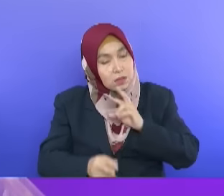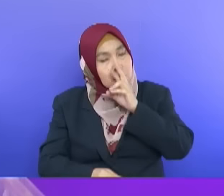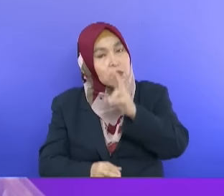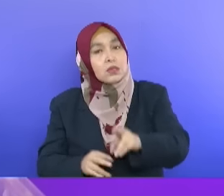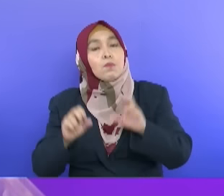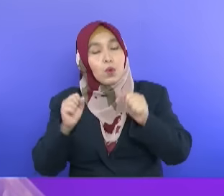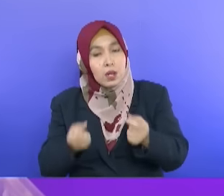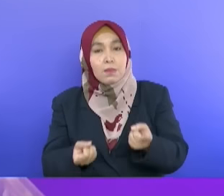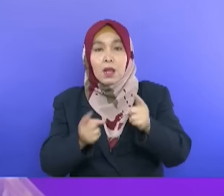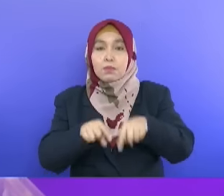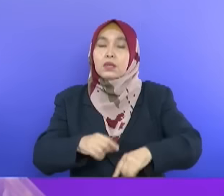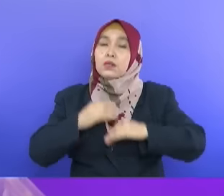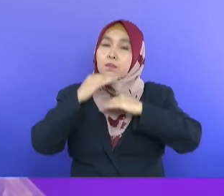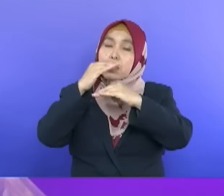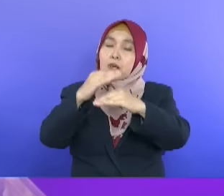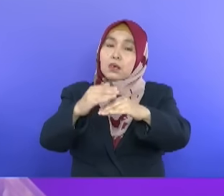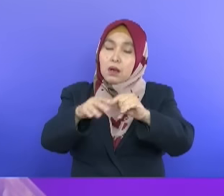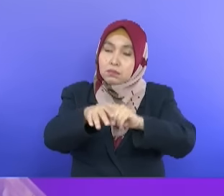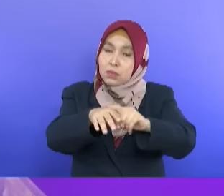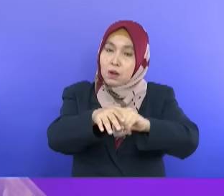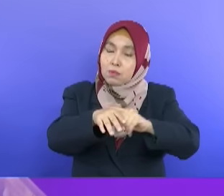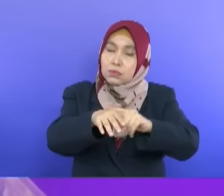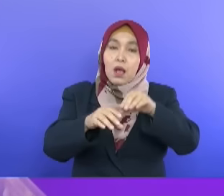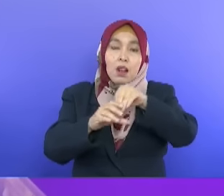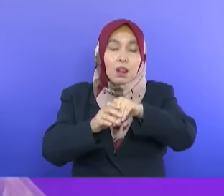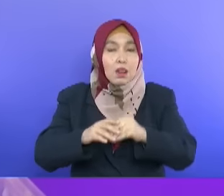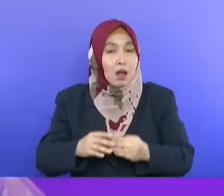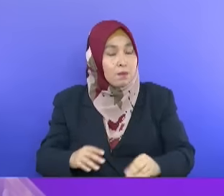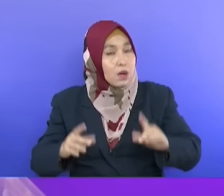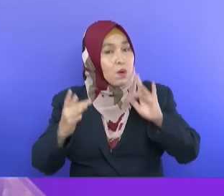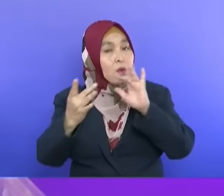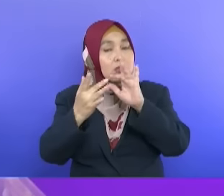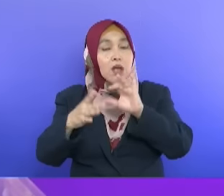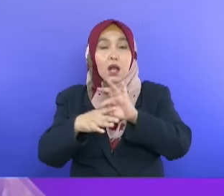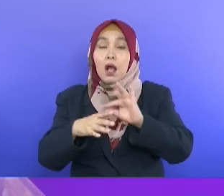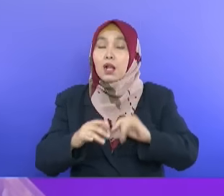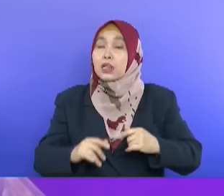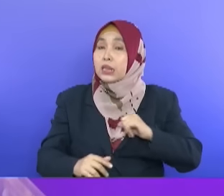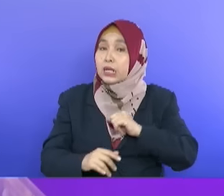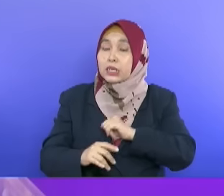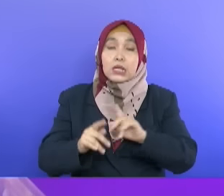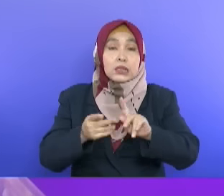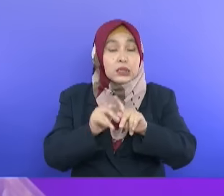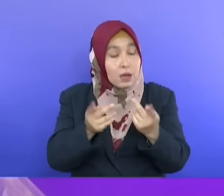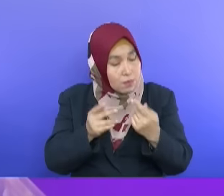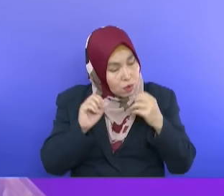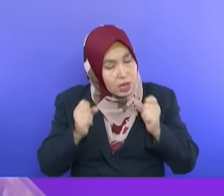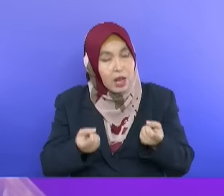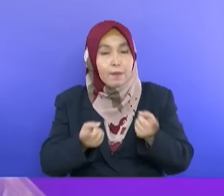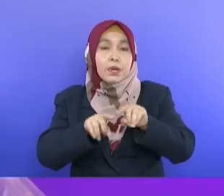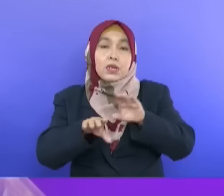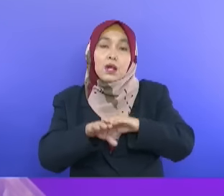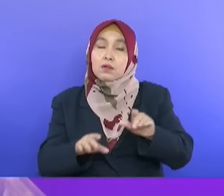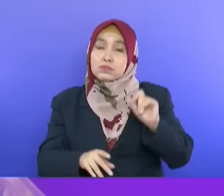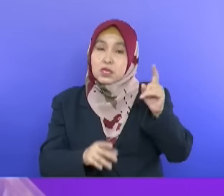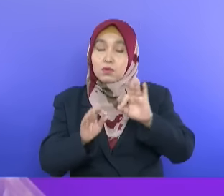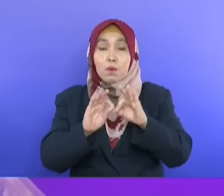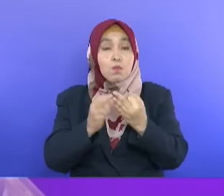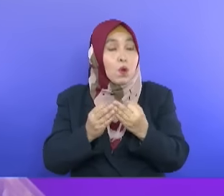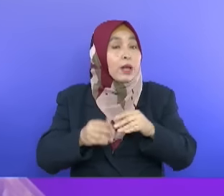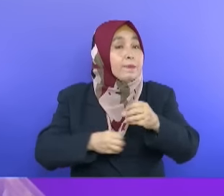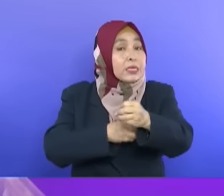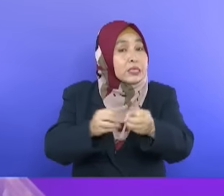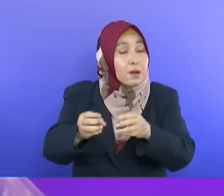yang boleh berlaku di peringkat kaum dalam konteks ahli kitab tapi ia juga boleh berlaku di dalam sebuah pejabat